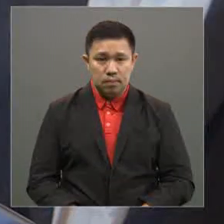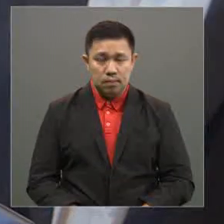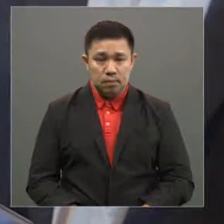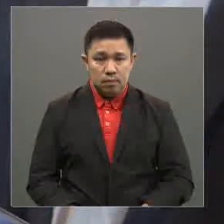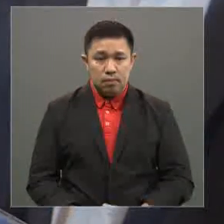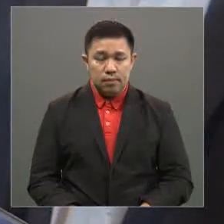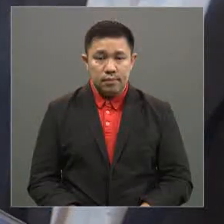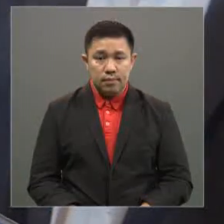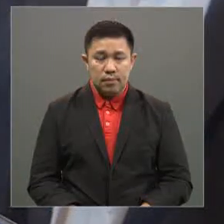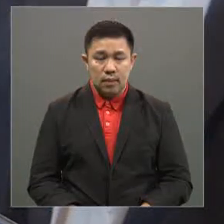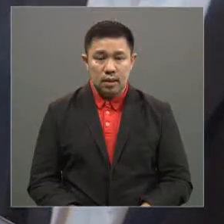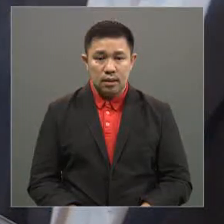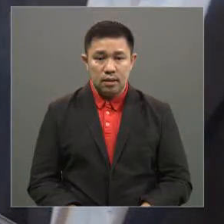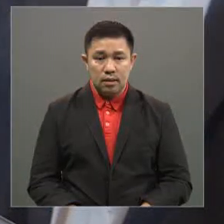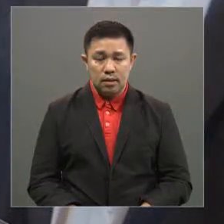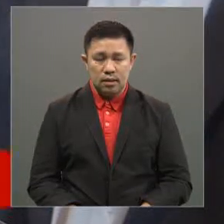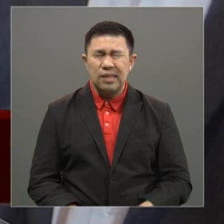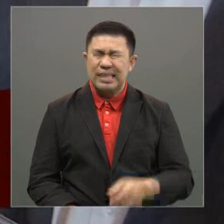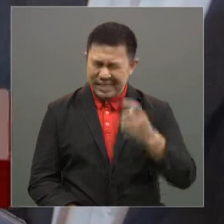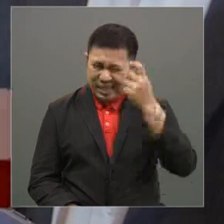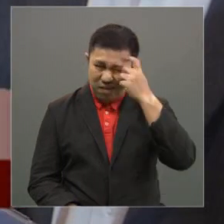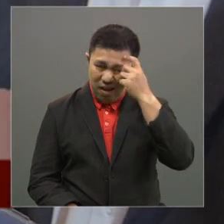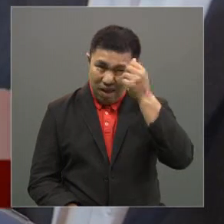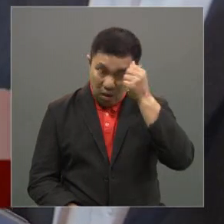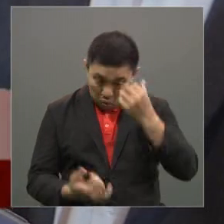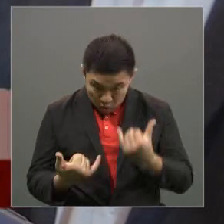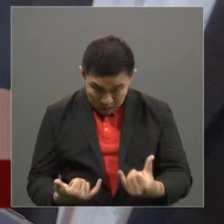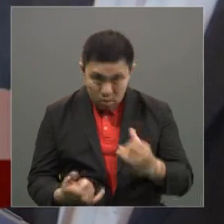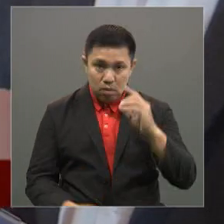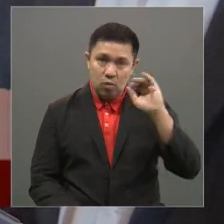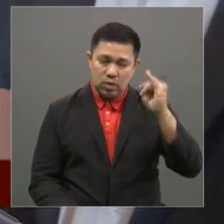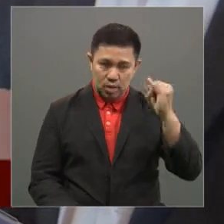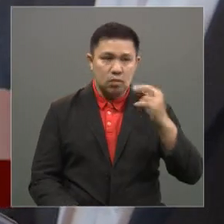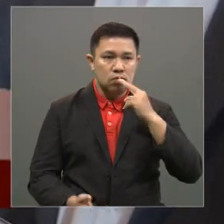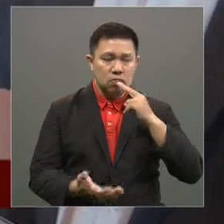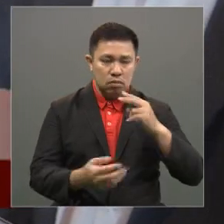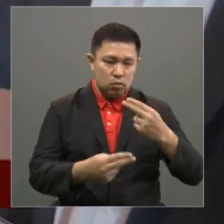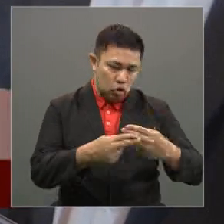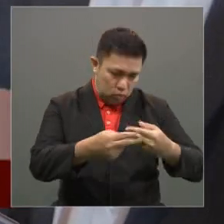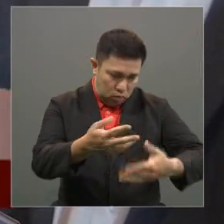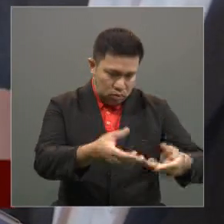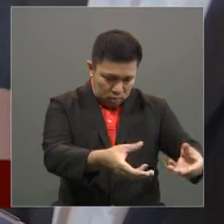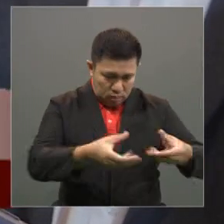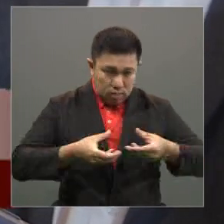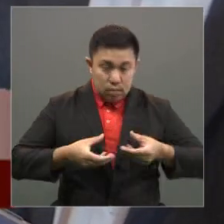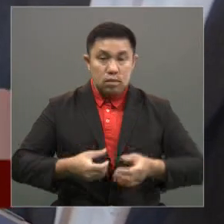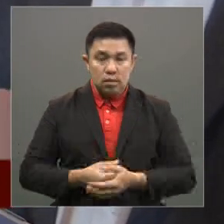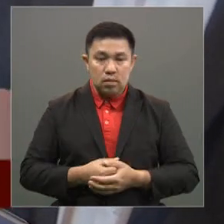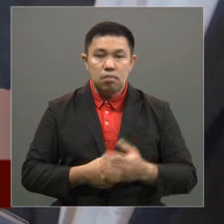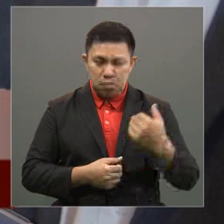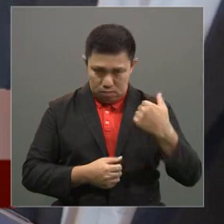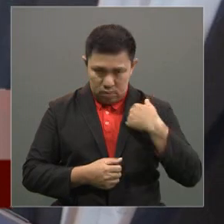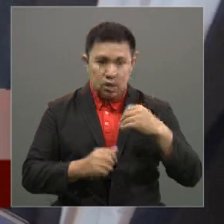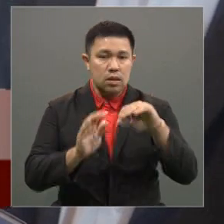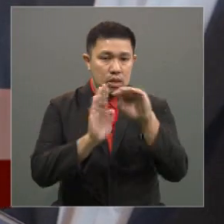อันน่าจะภายในเร็วๆนี้นะไม่วันนี้ก็วันจันทร์น่าจะถึงนะครับแต่ว่ามันก็จะมีกระบ